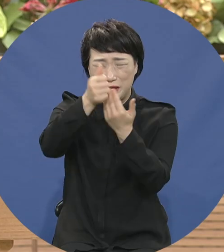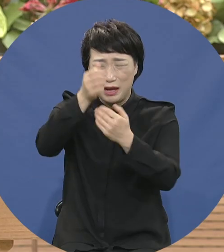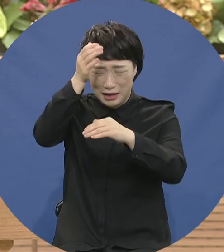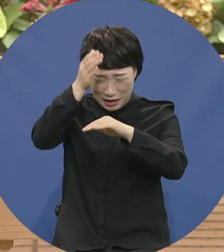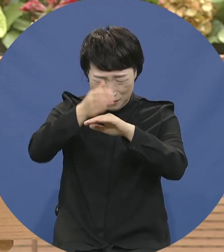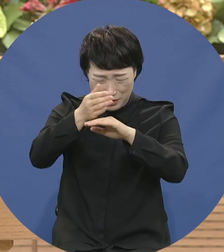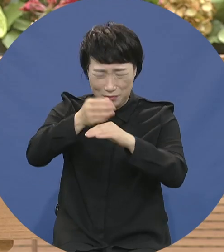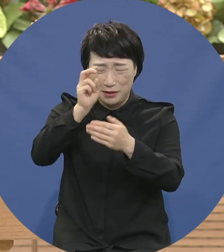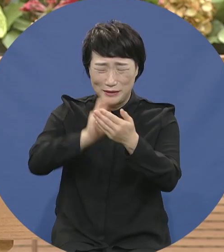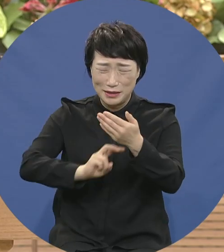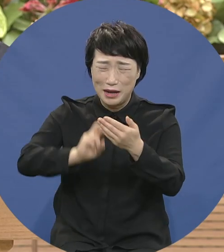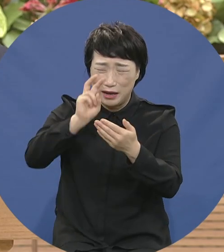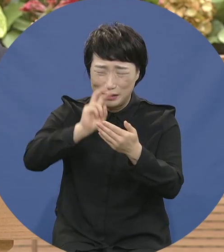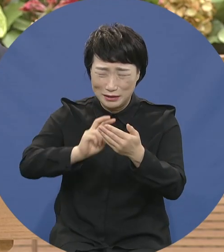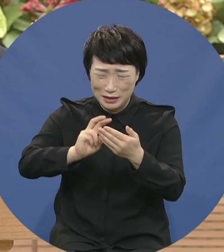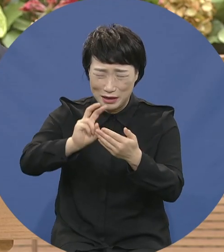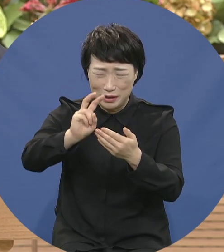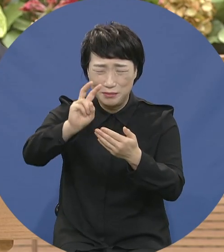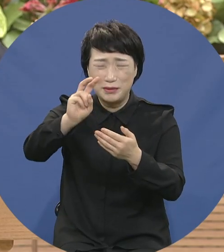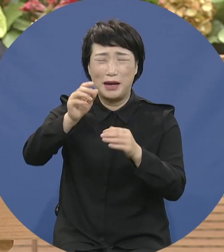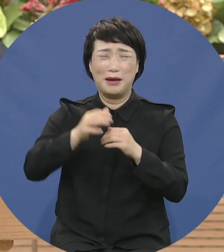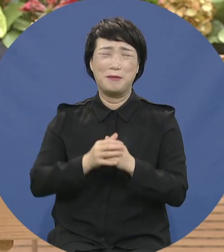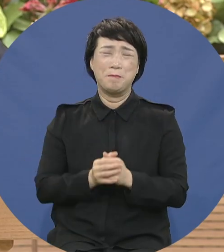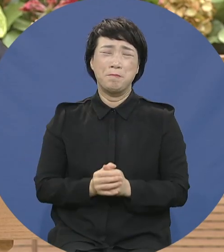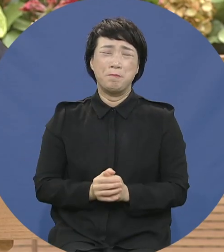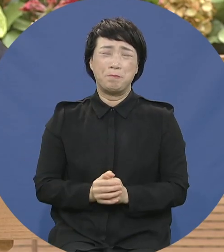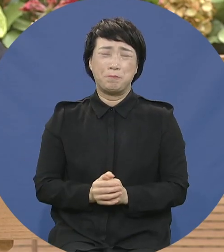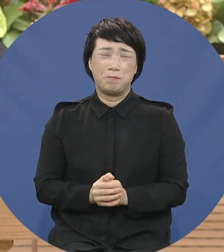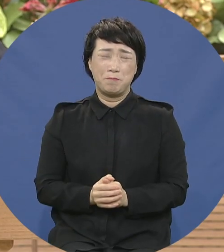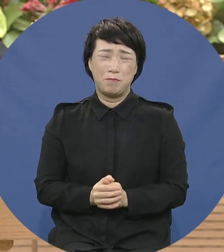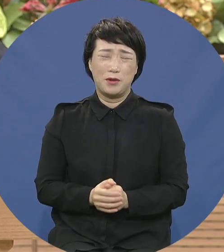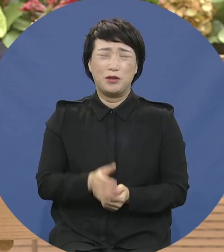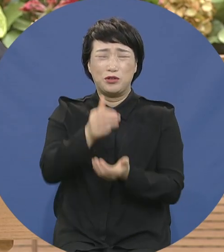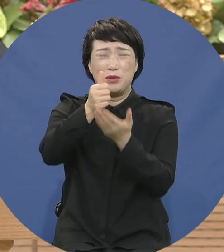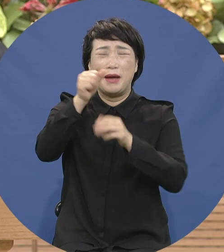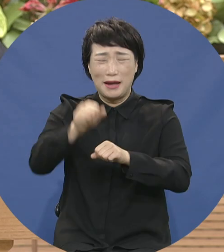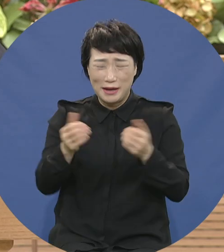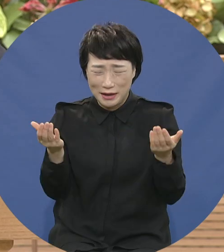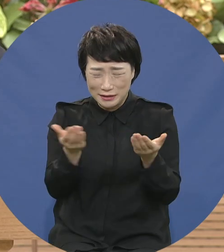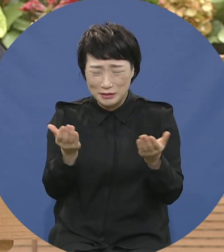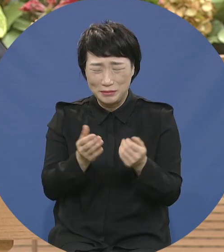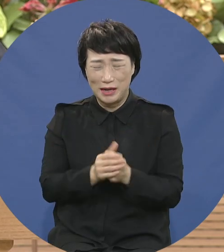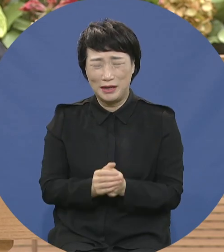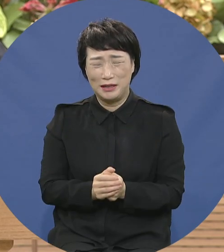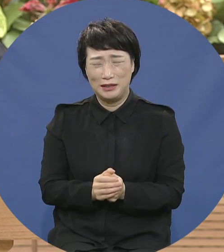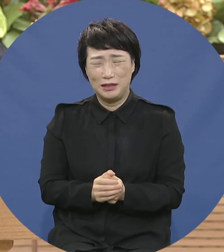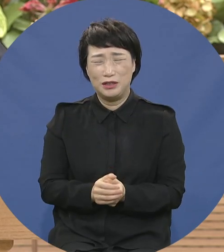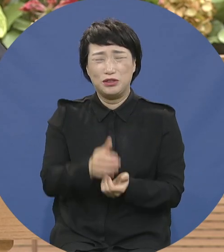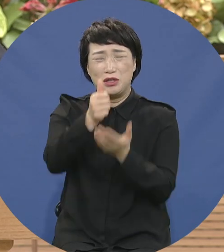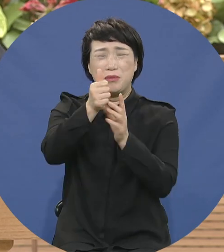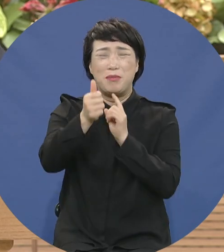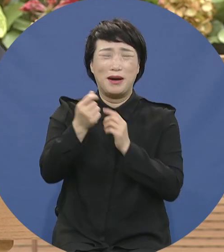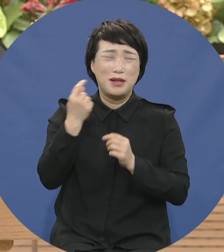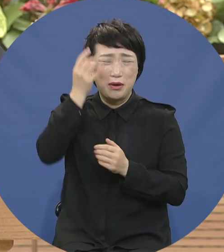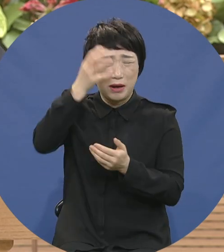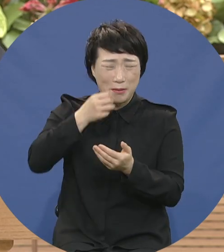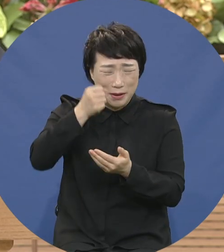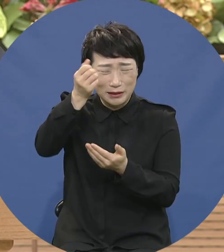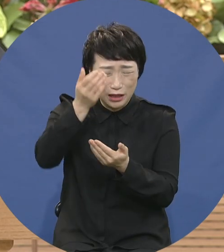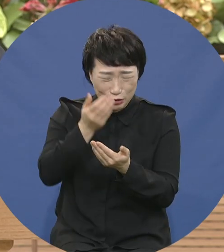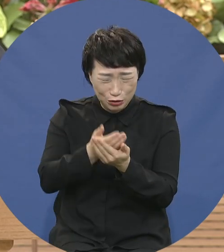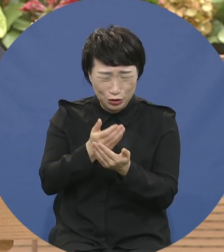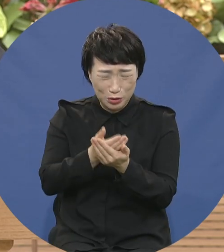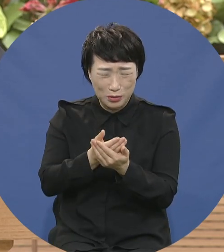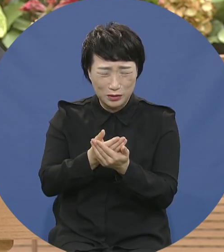주님을 찬양합니다. 감사합니다. 주님이 하셨습니다. 주만 영광을